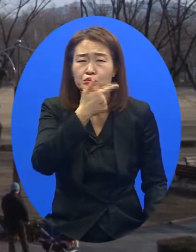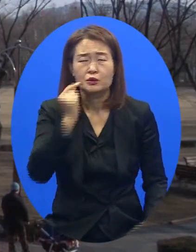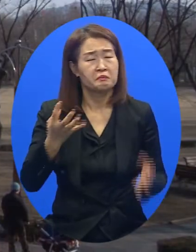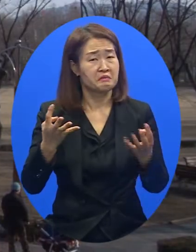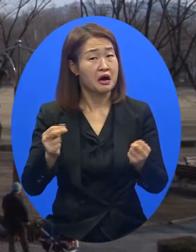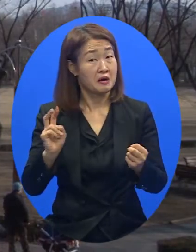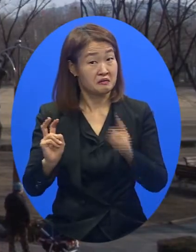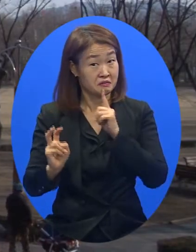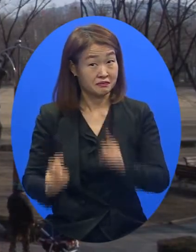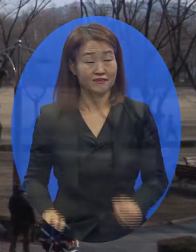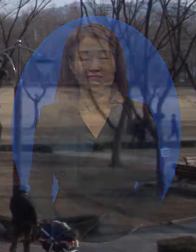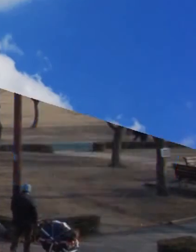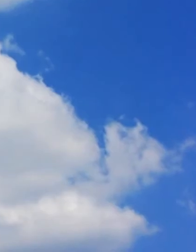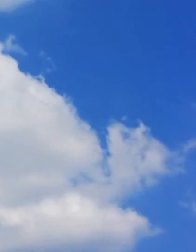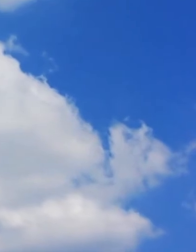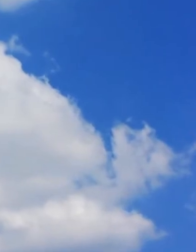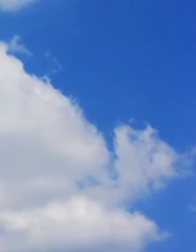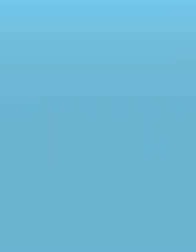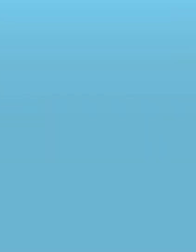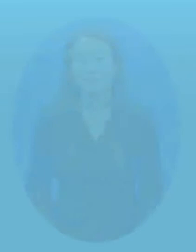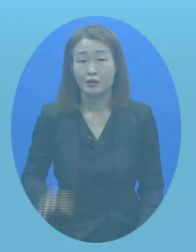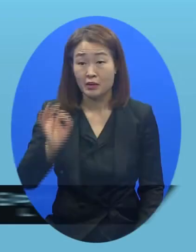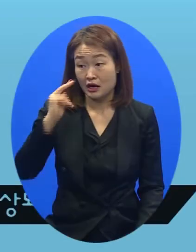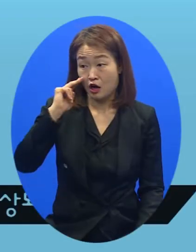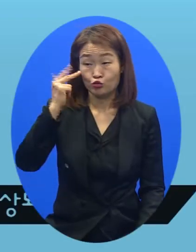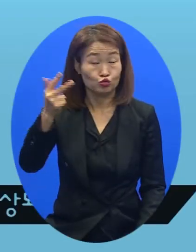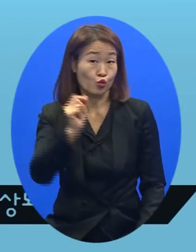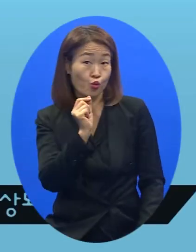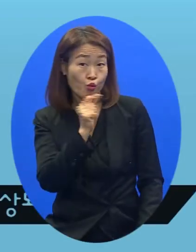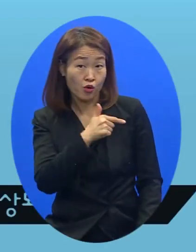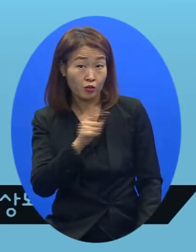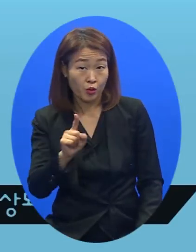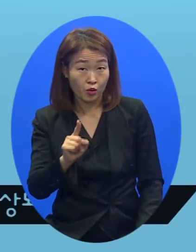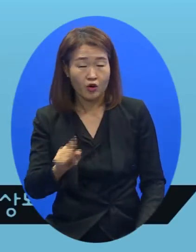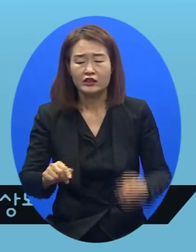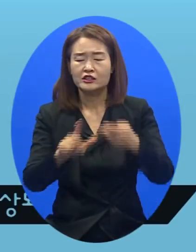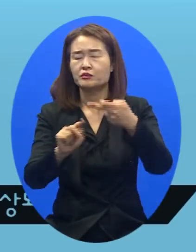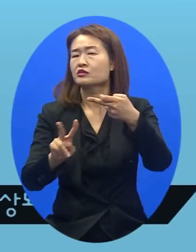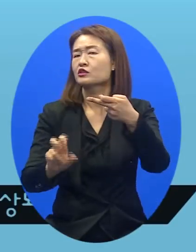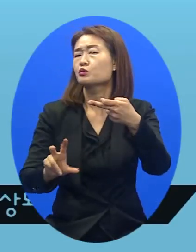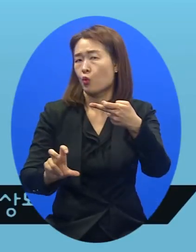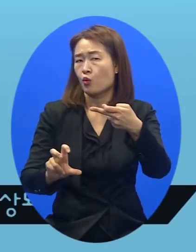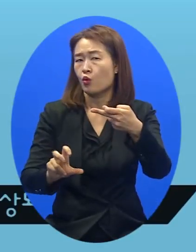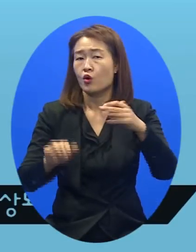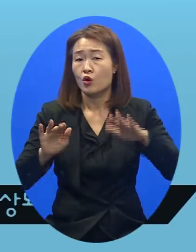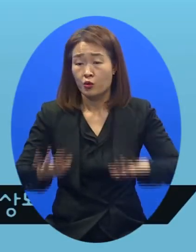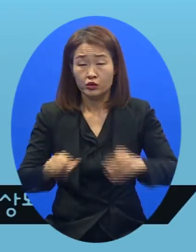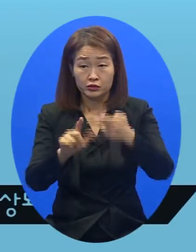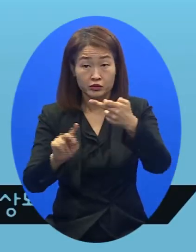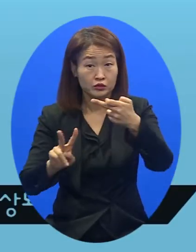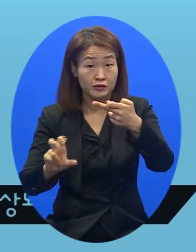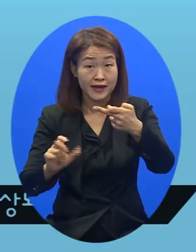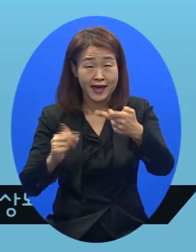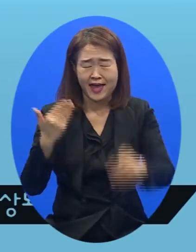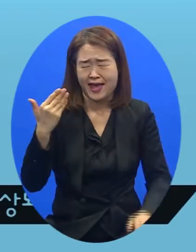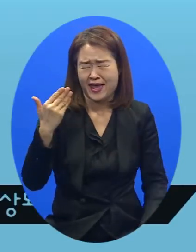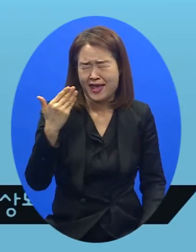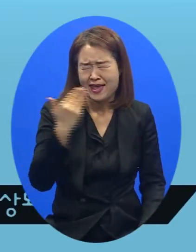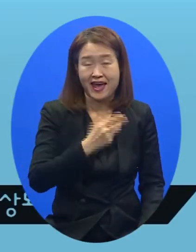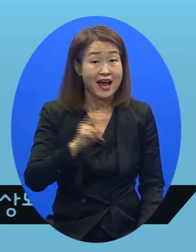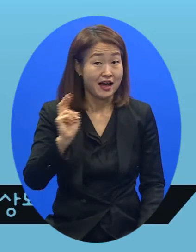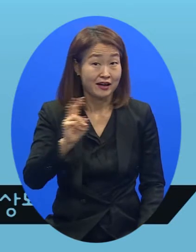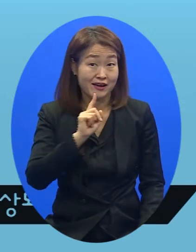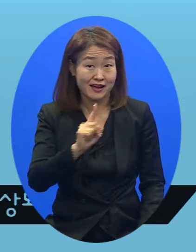많겠다고 기상청은 내다봤습니다. 다음 주 월요일은 바로 성탄절입니다. 이번 성탄절은 맑을